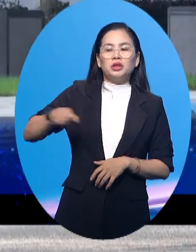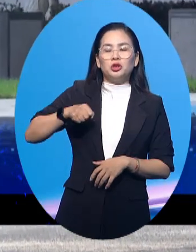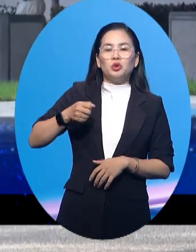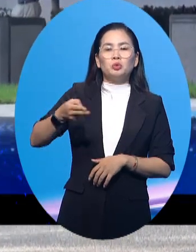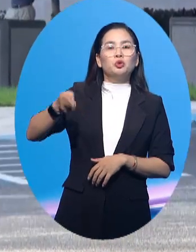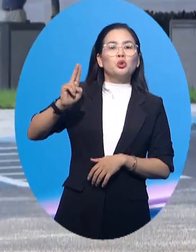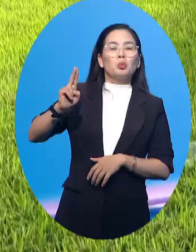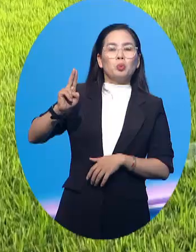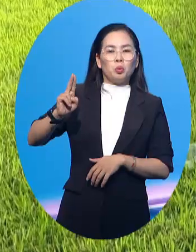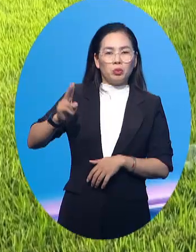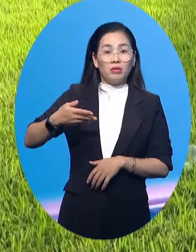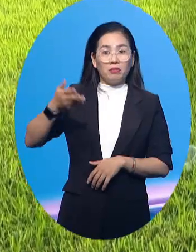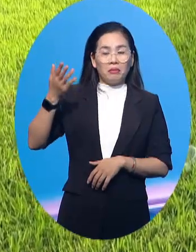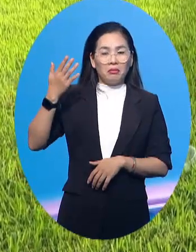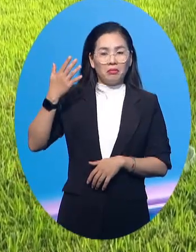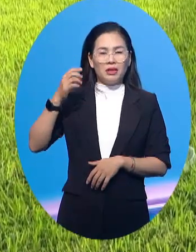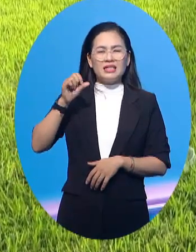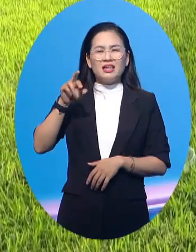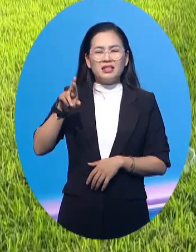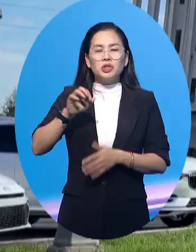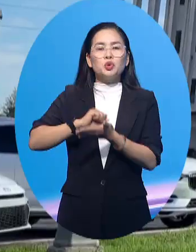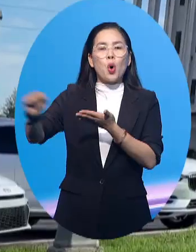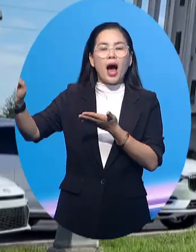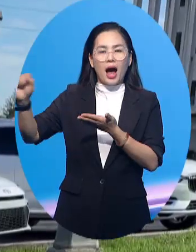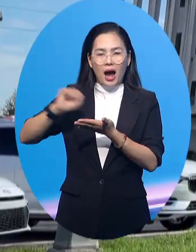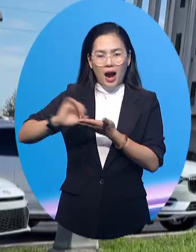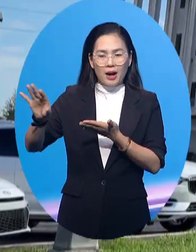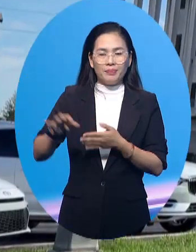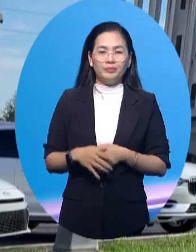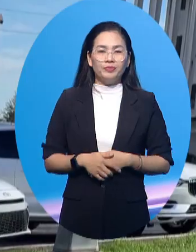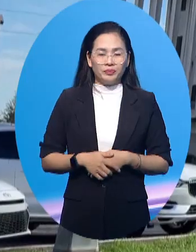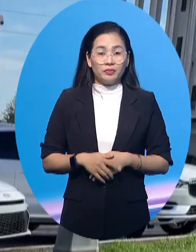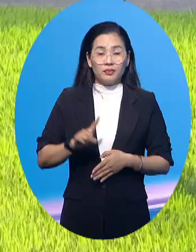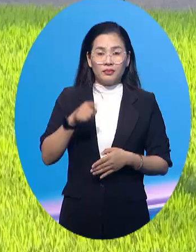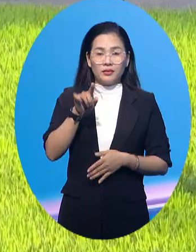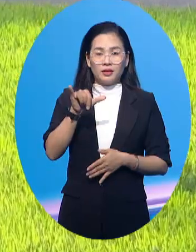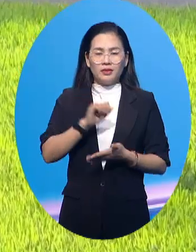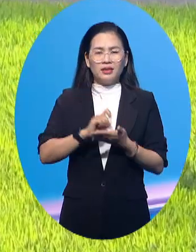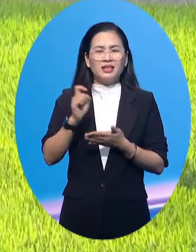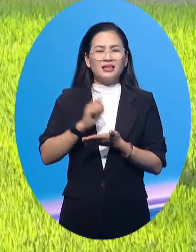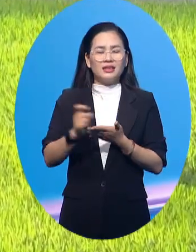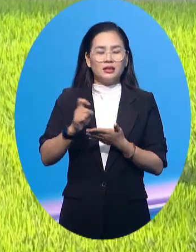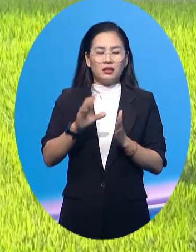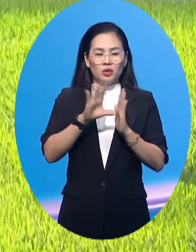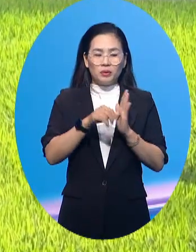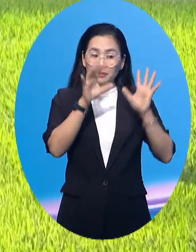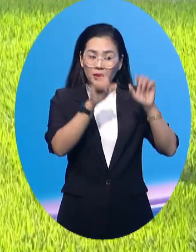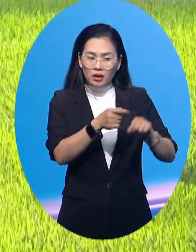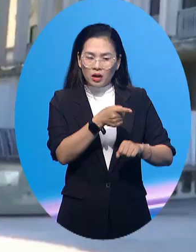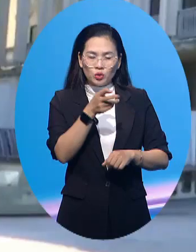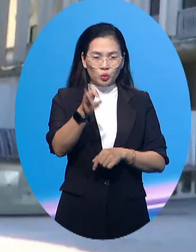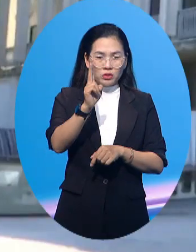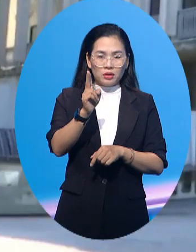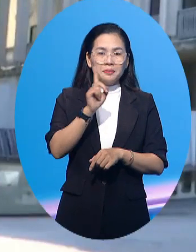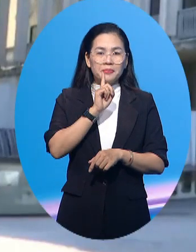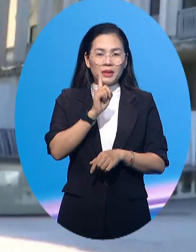án tích và sở hữu súng có số series bị xóa. Cáo buộc được đưa ra hôm 16 tháng 9, một ngày sau khi cơ quan điều tra phát hiện một khẩu súng